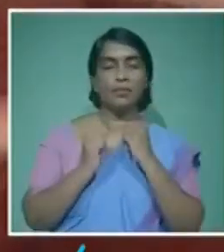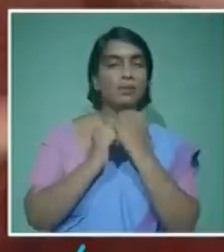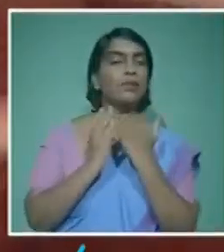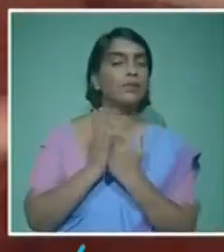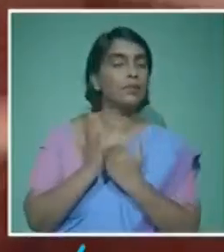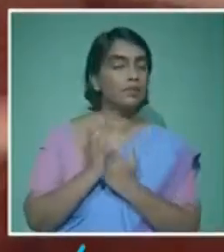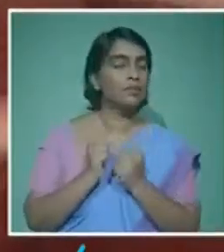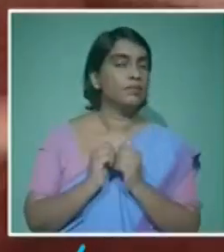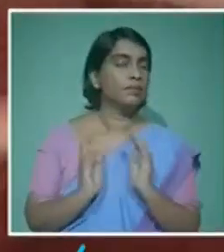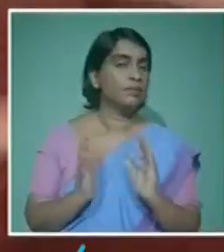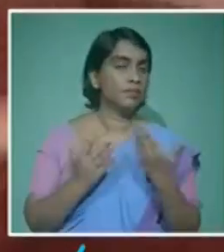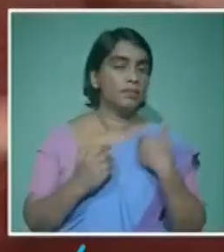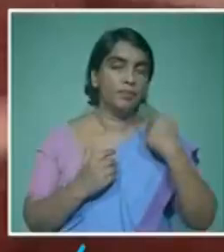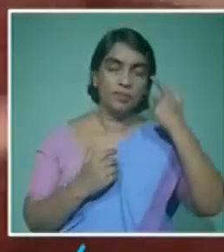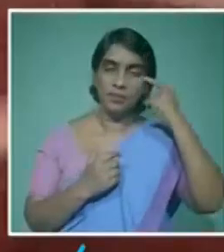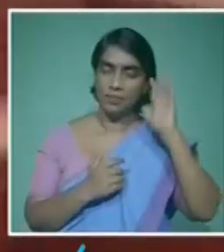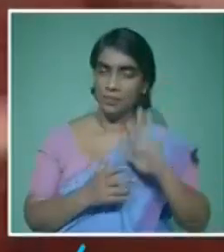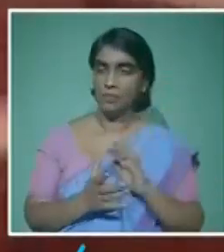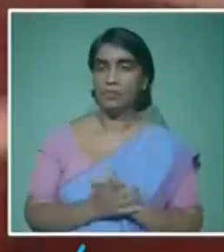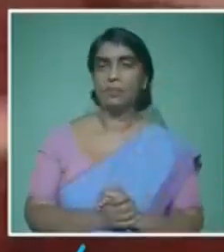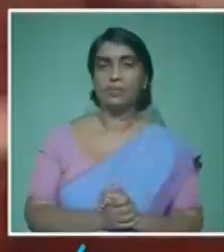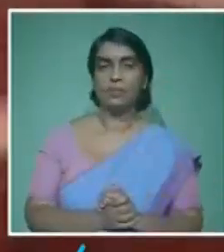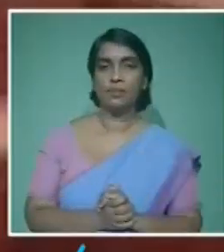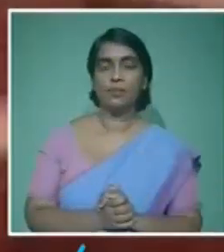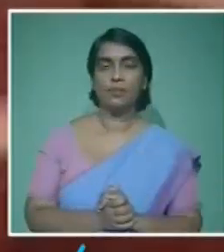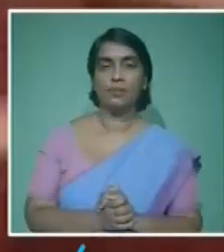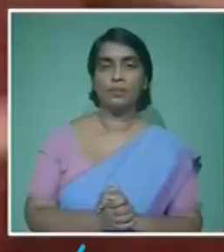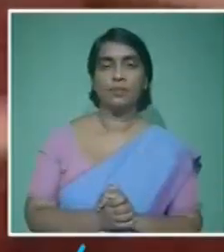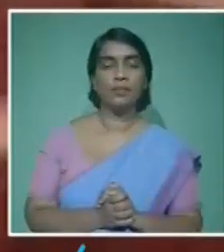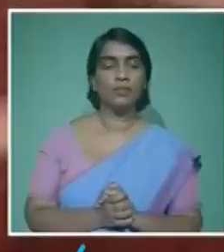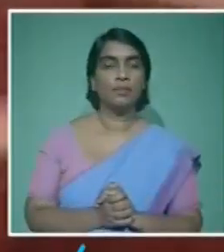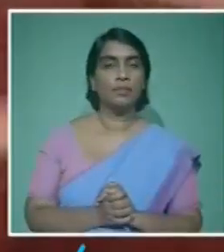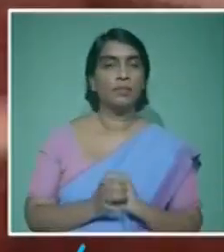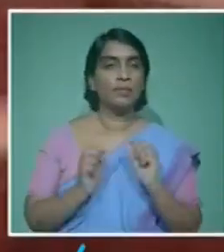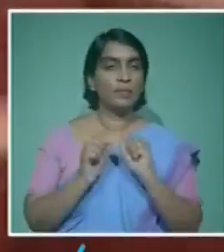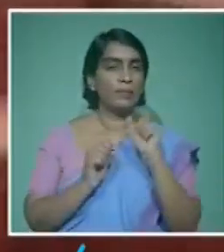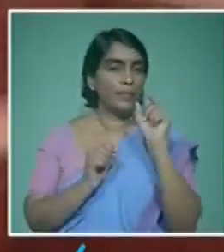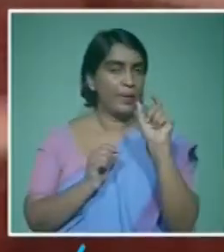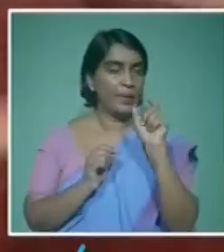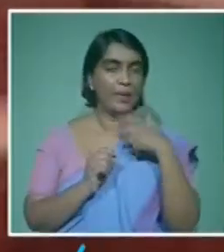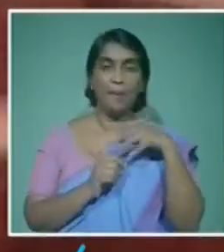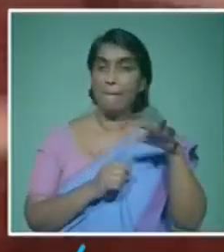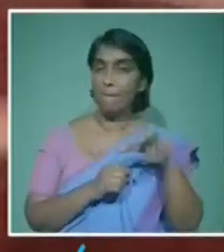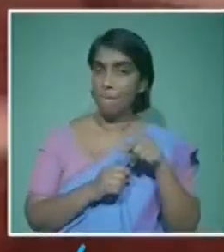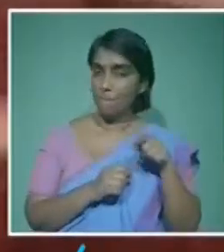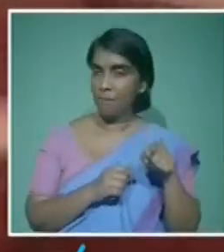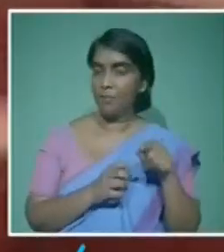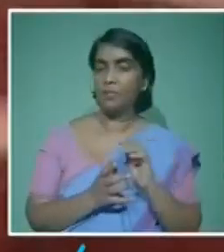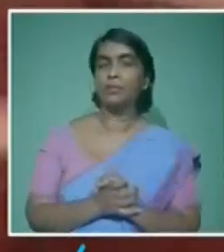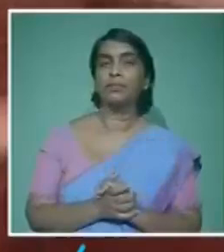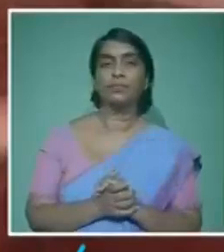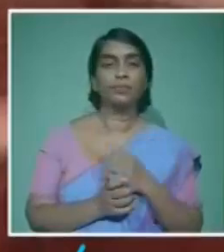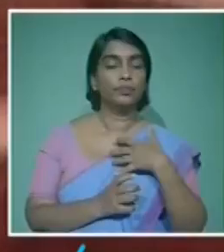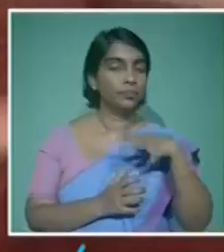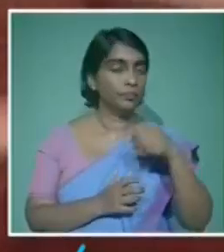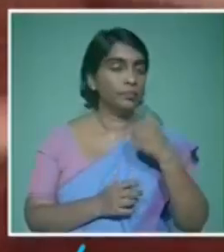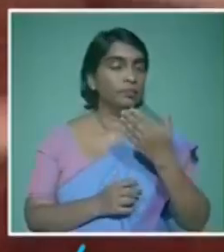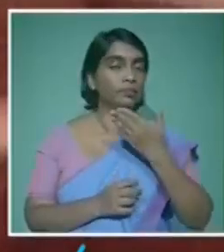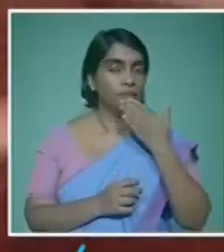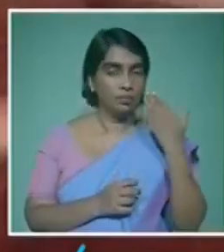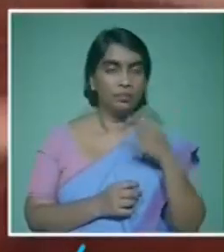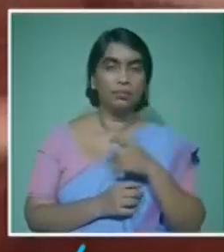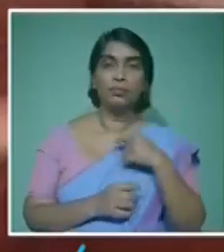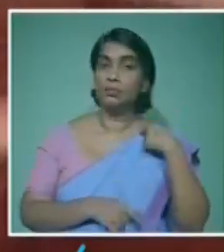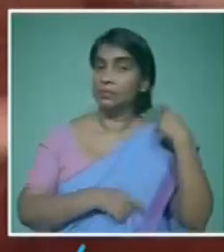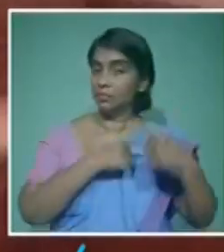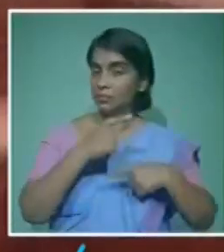கொண்டுள்ளோம். மின்கலத்தால் இயக்கத்தக்க இந்த புத்தாக்க இயந்திரம் அடுத்த வருடத்தில் அறிமுகம் செய்ய